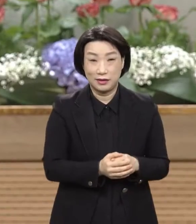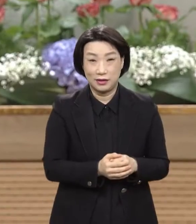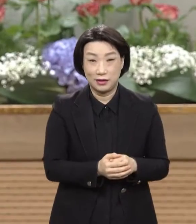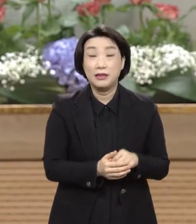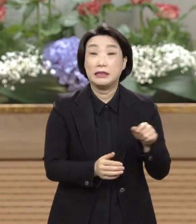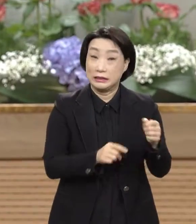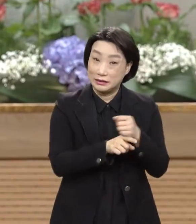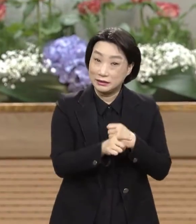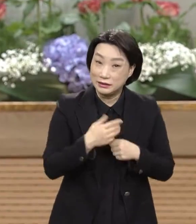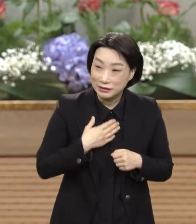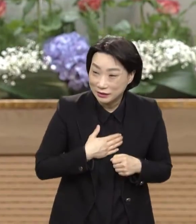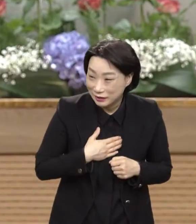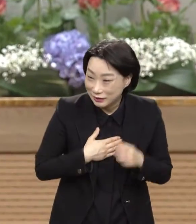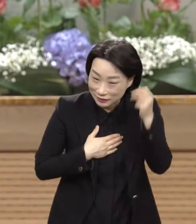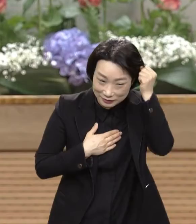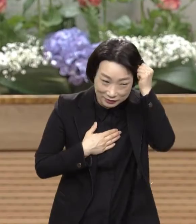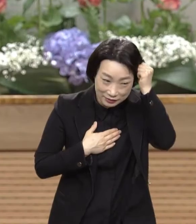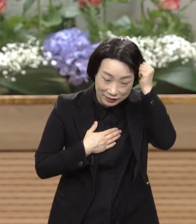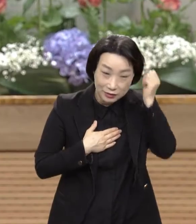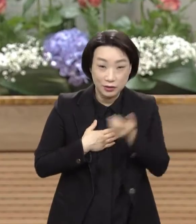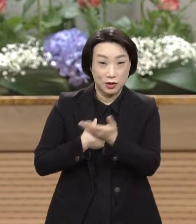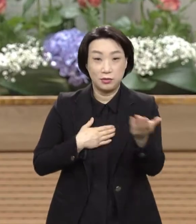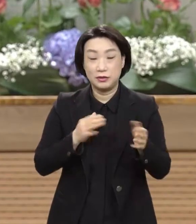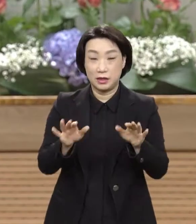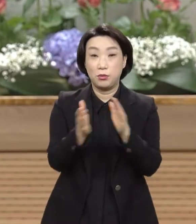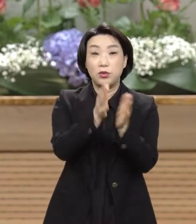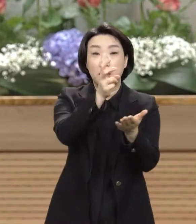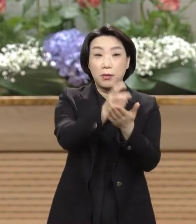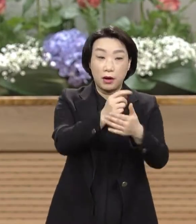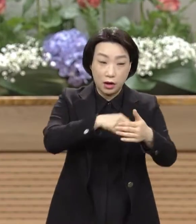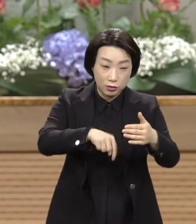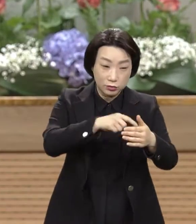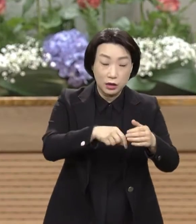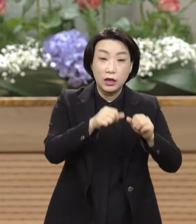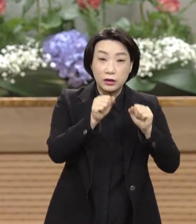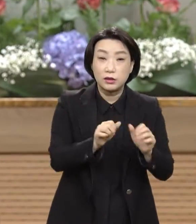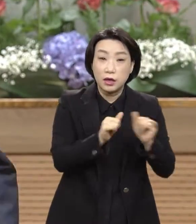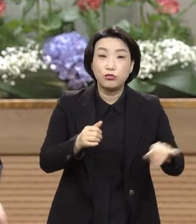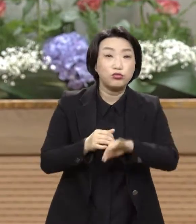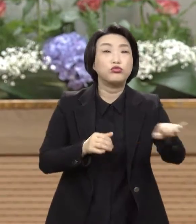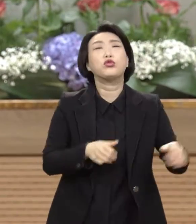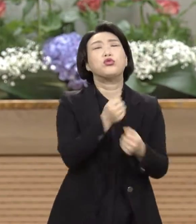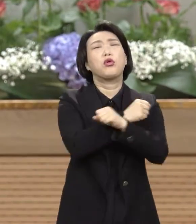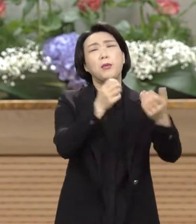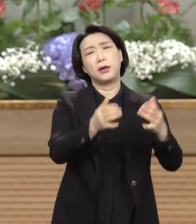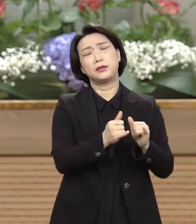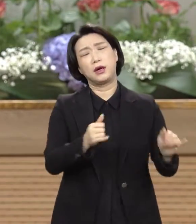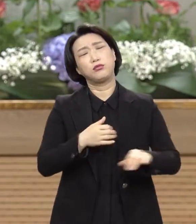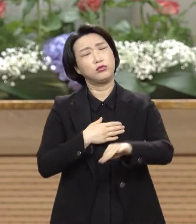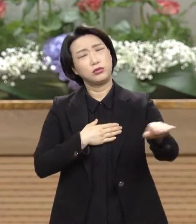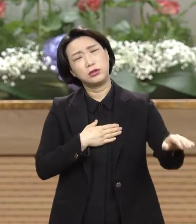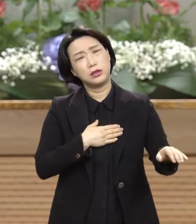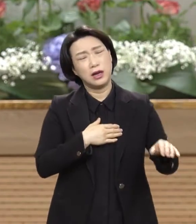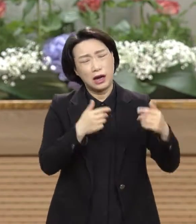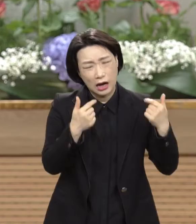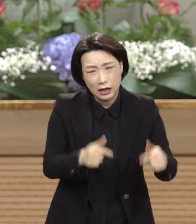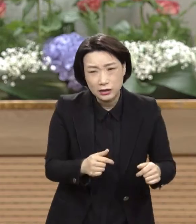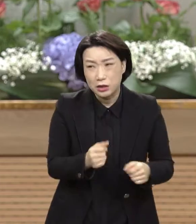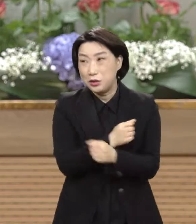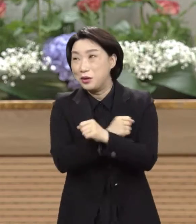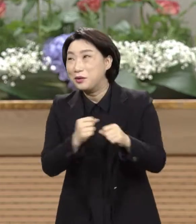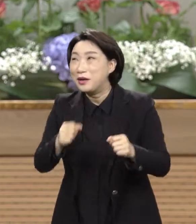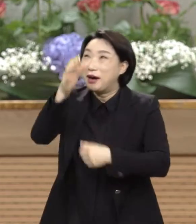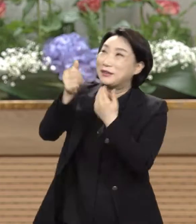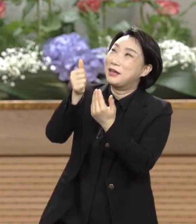그 얘기요. 율법 아래 있는 자는 용서받은 자이기 때문에 항상